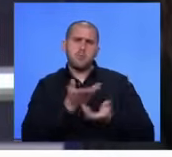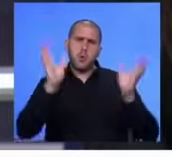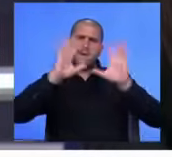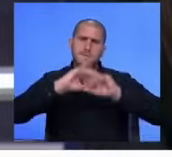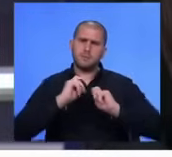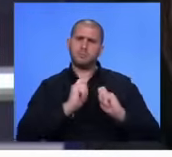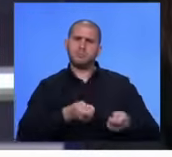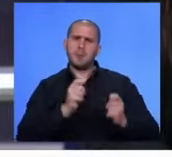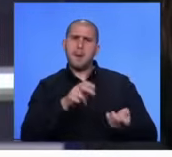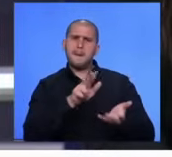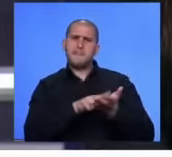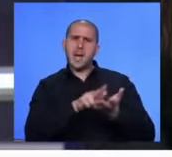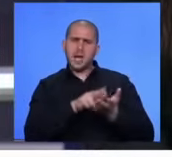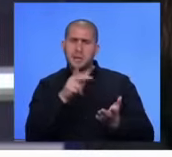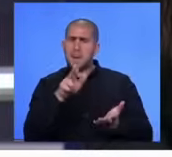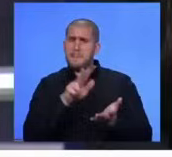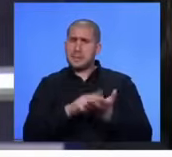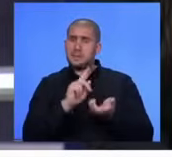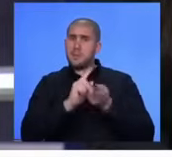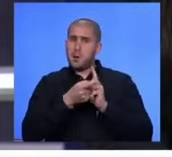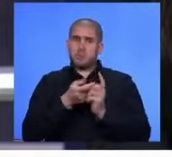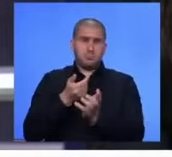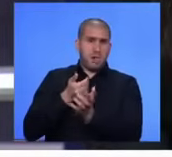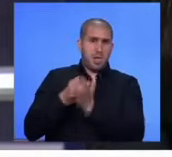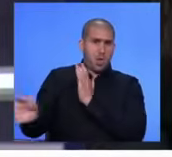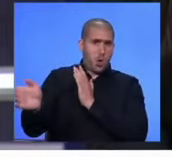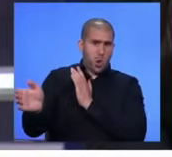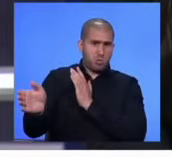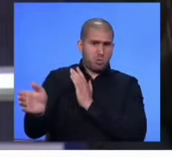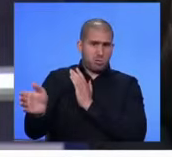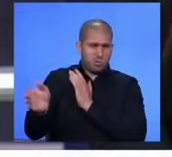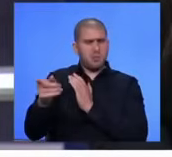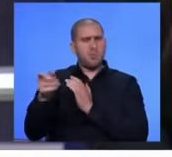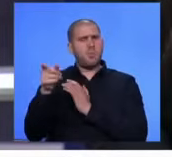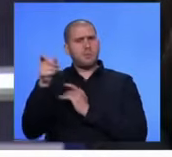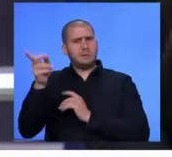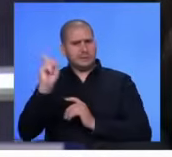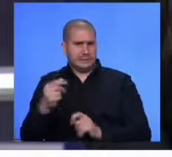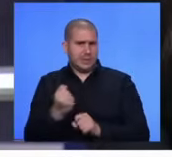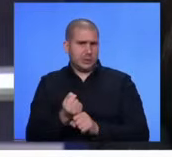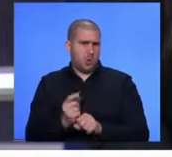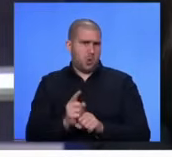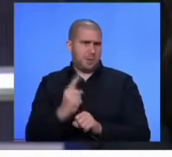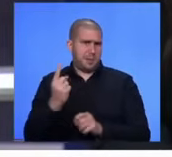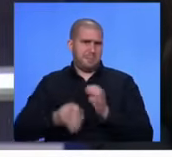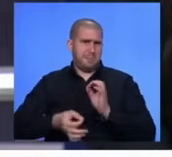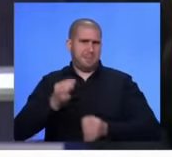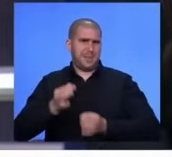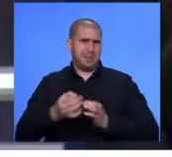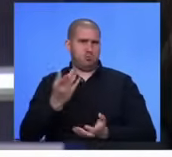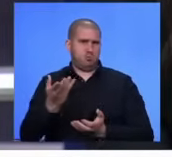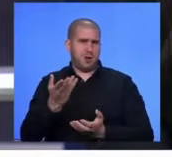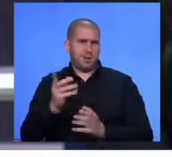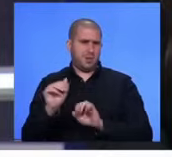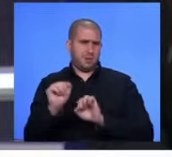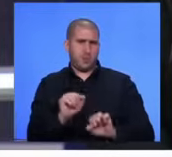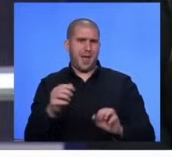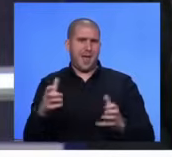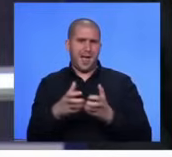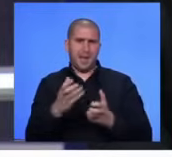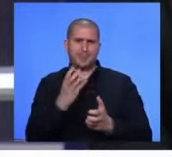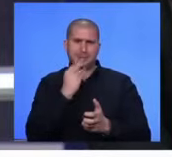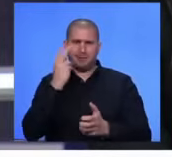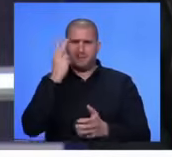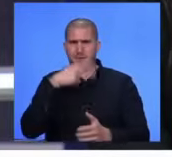לבגץ, ובגץ במקום לדחות אותן על הסף, מה שאמור לעשות כל בית משפט שעומד לצד עמו ומבין,